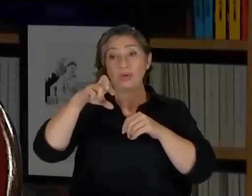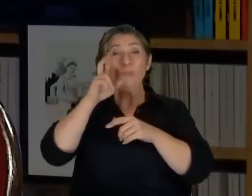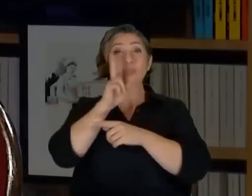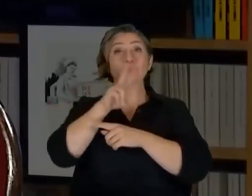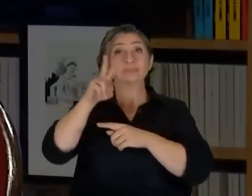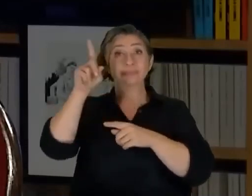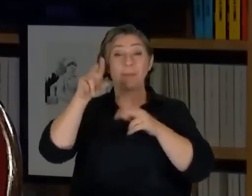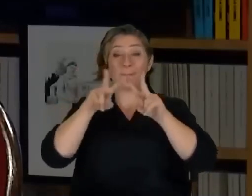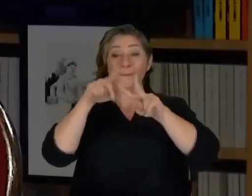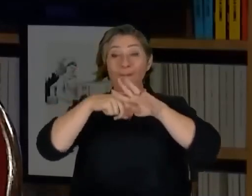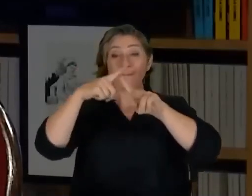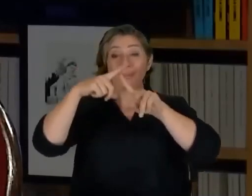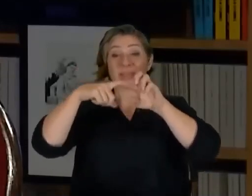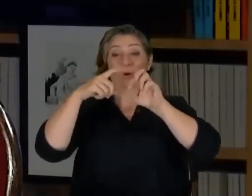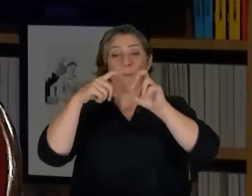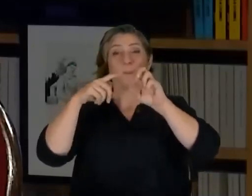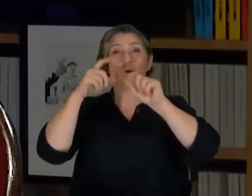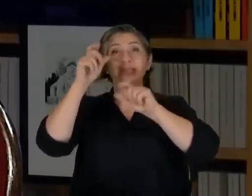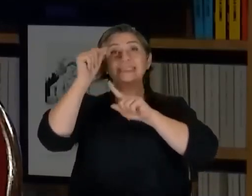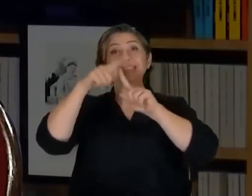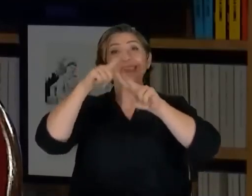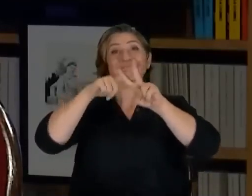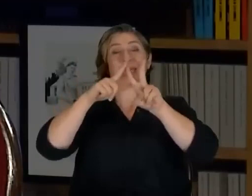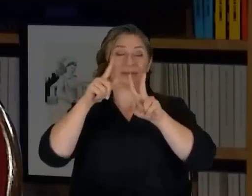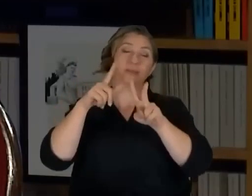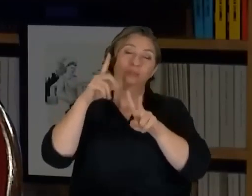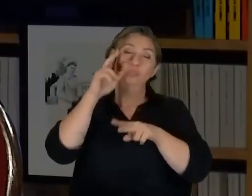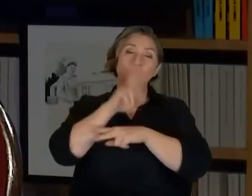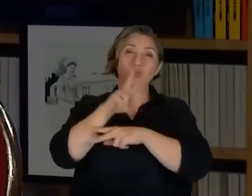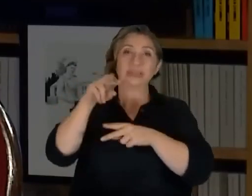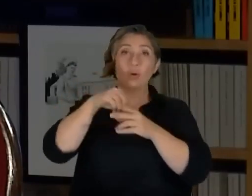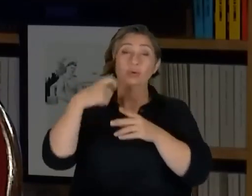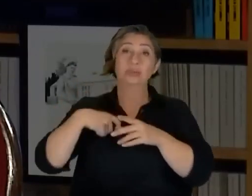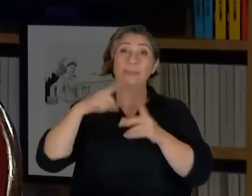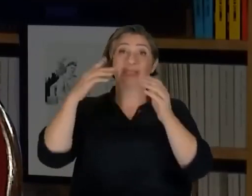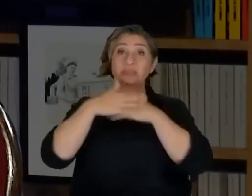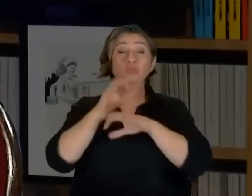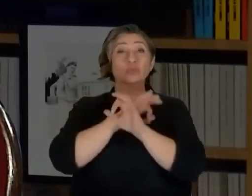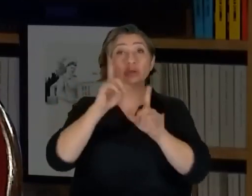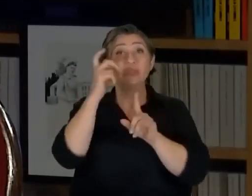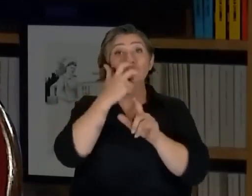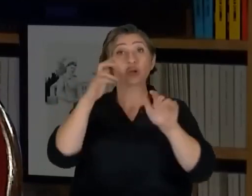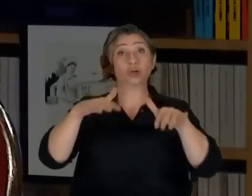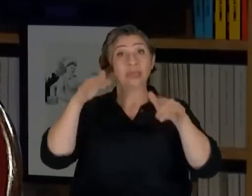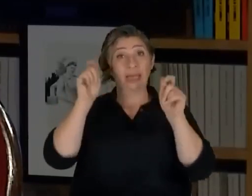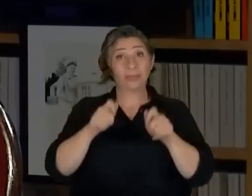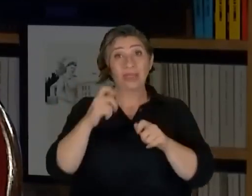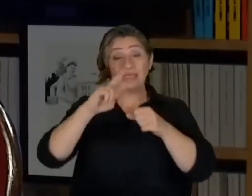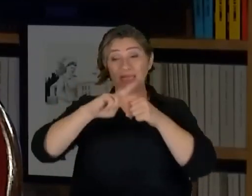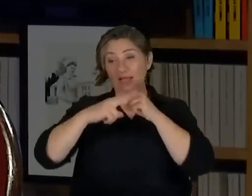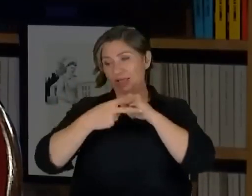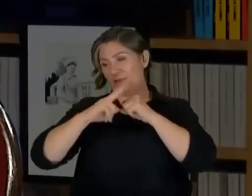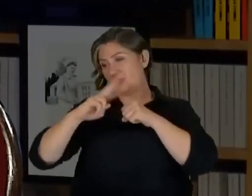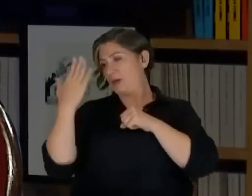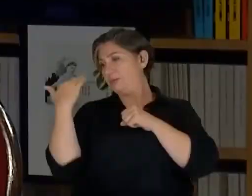Metropolitan'daki zaten konser de özel bir geceydi. Yani müthiş bir konser yaptık. İşte iki